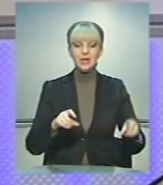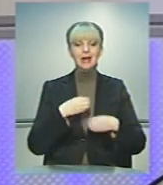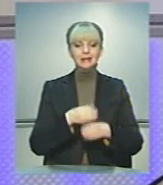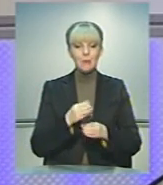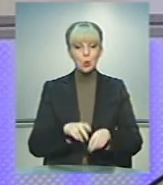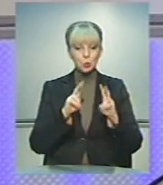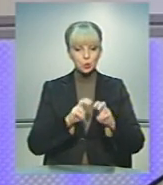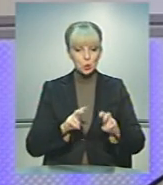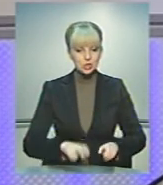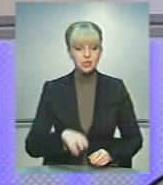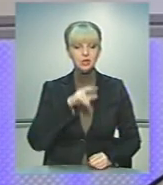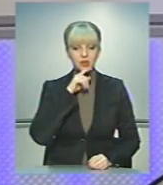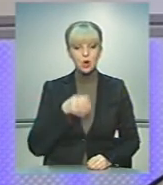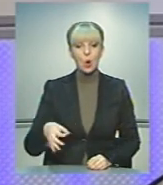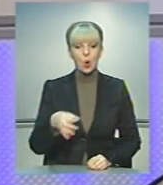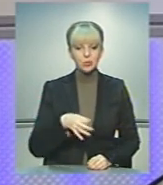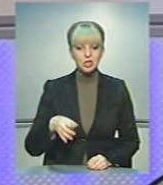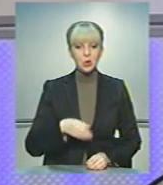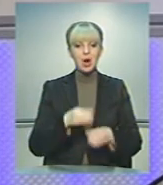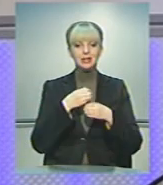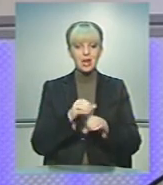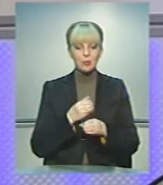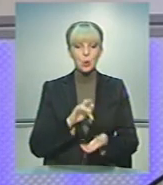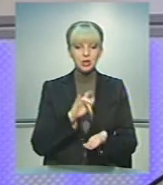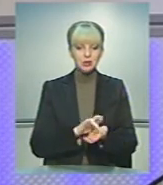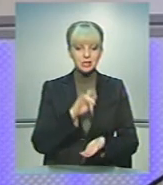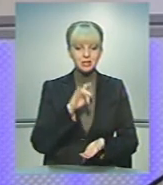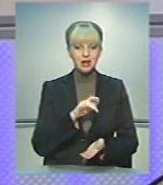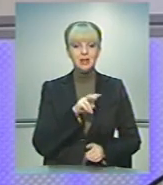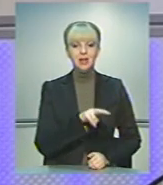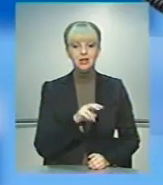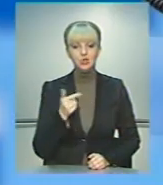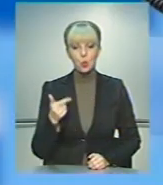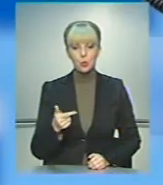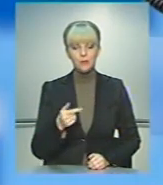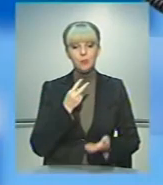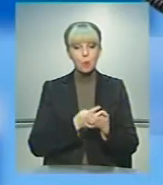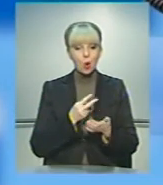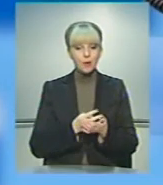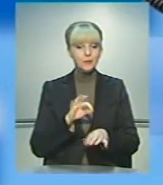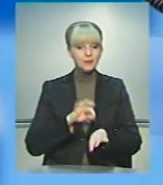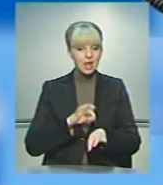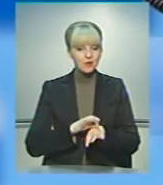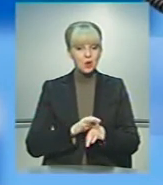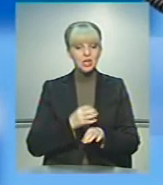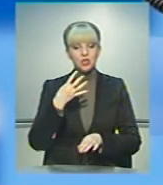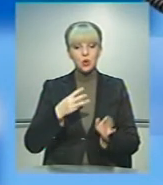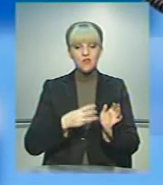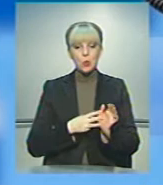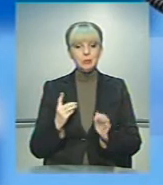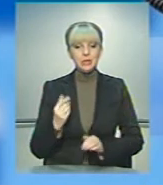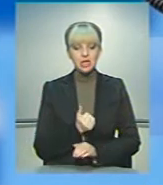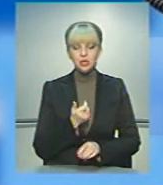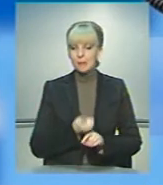лабораторних досліджень Чернівецького обласного лабораторного центру Лариса Гулей. Показники захворюваності на 48-му